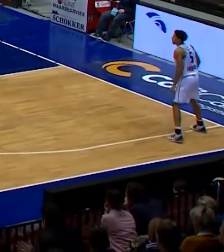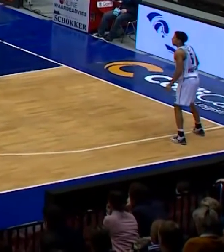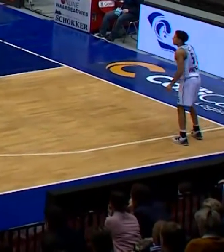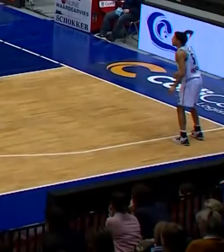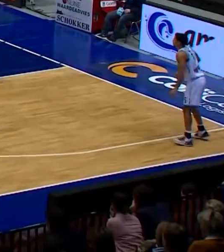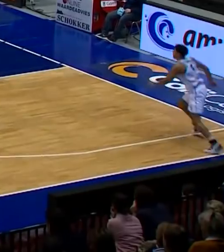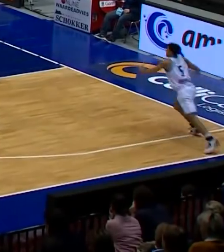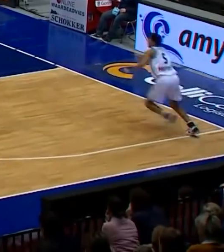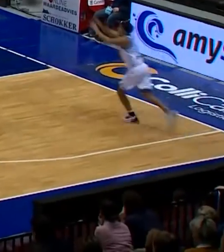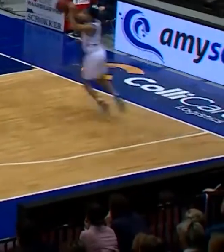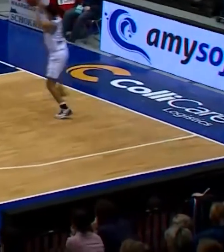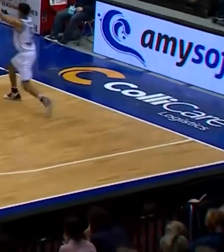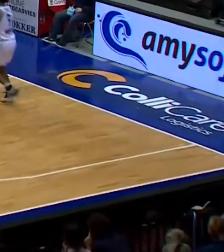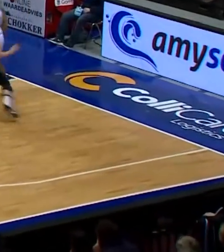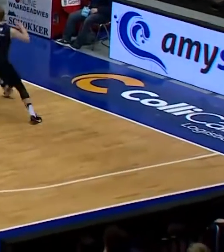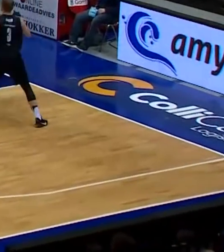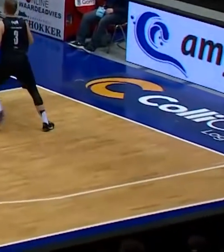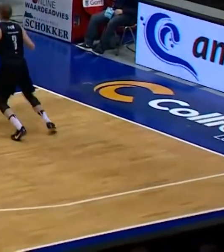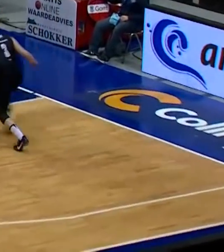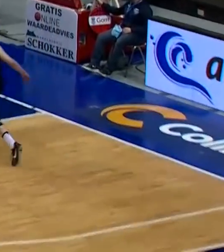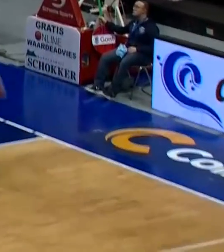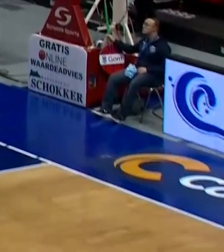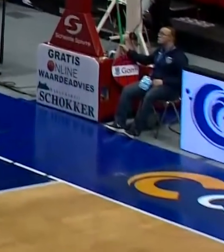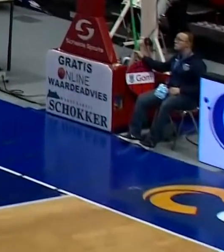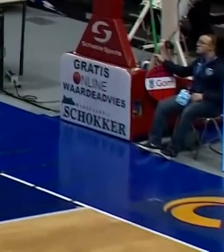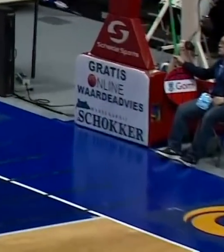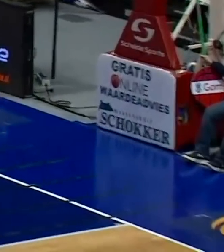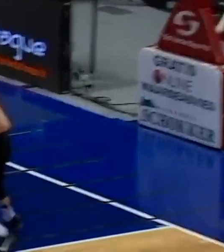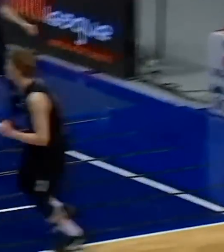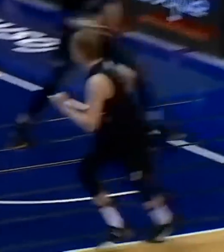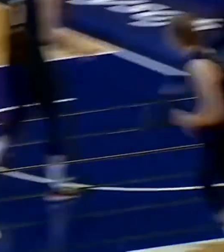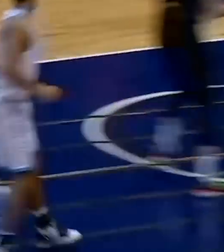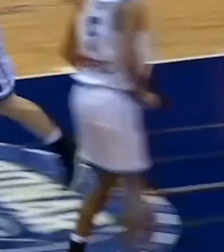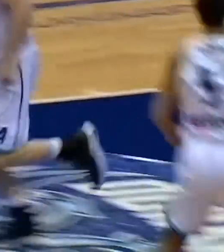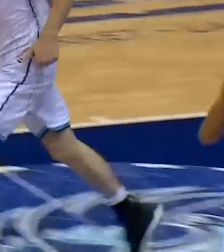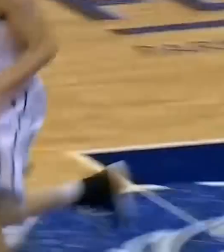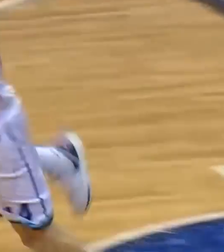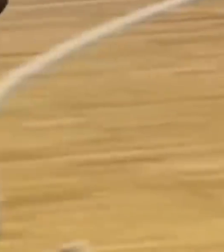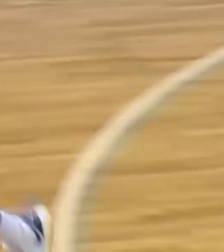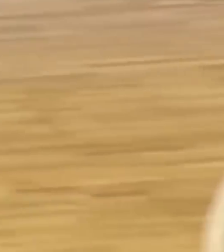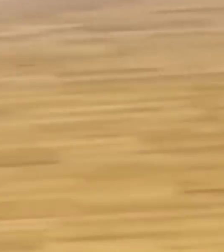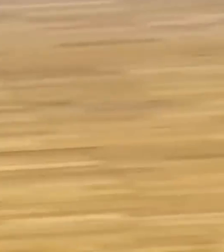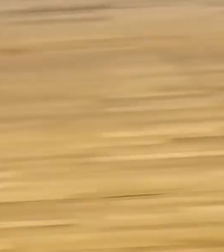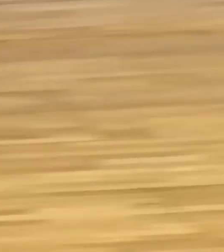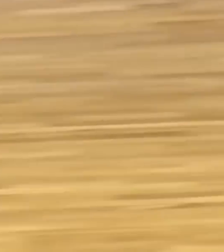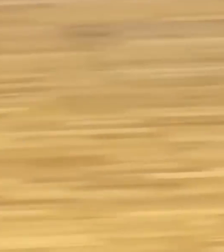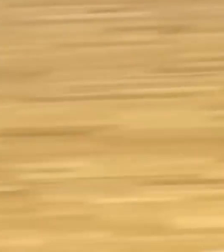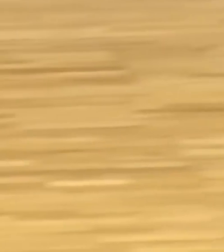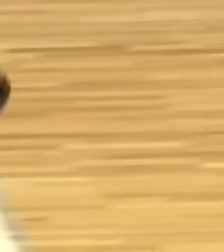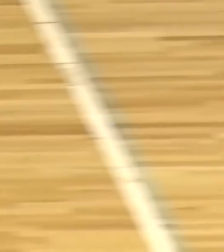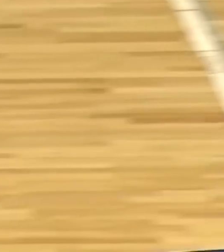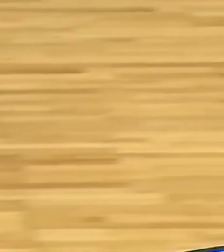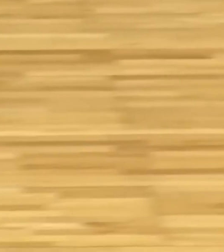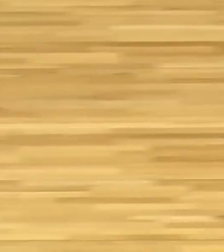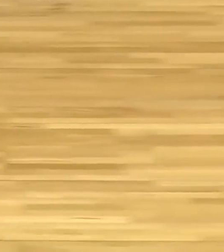Met een, zoals ze noemen, een floater. Geen makkelijke bal. Dit is wel heel mooi gedaan van Dona. Ontzettend snel gespeeld. Opgemaakt door